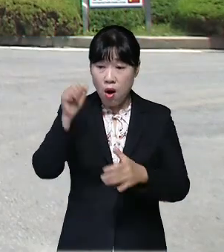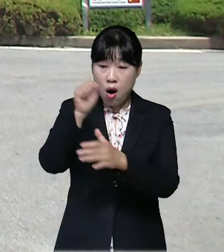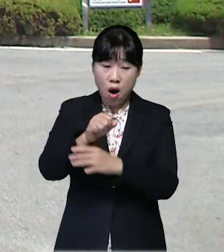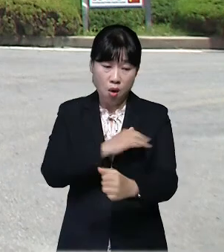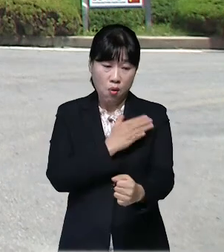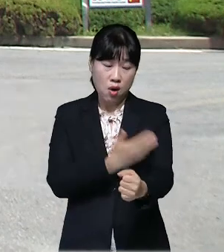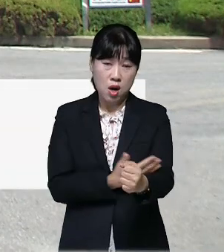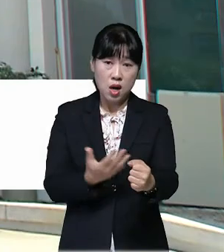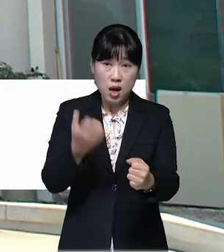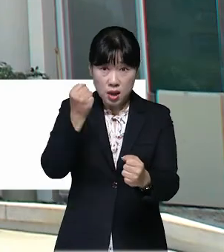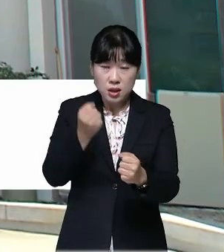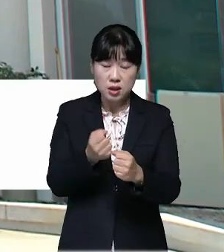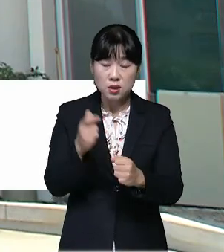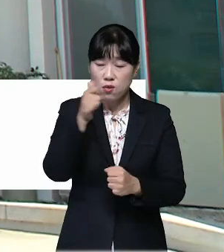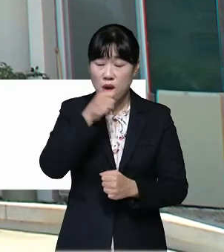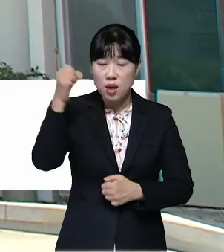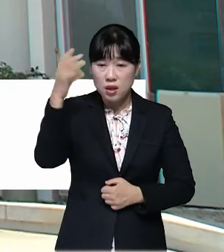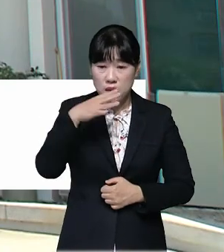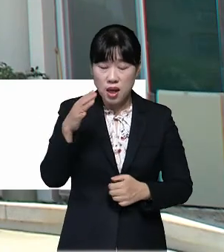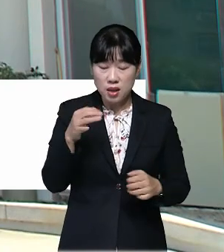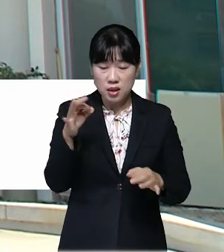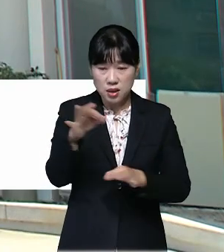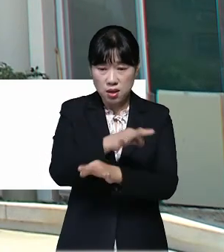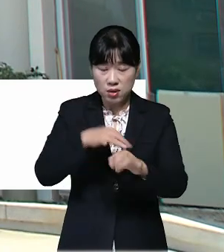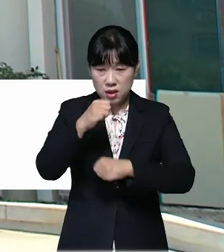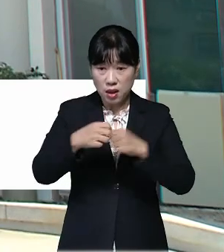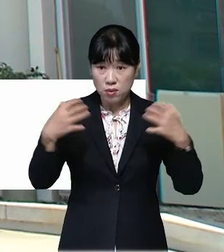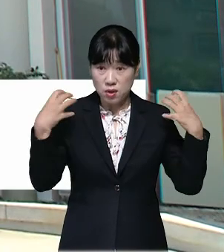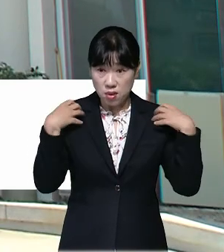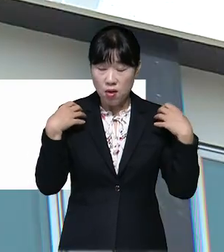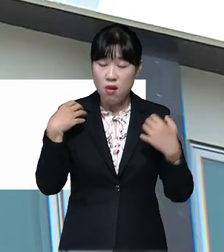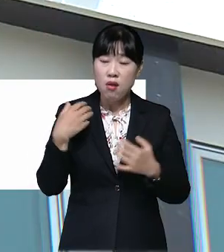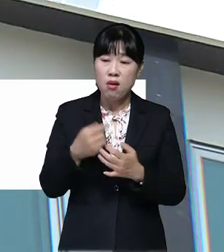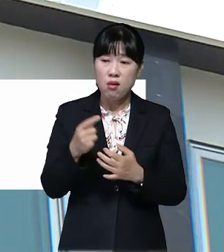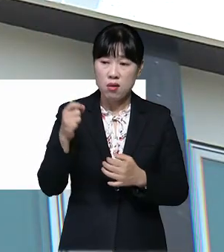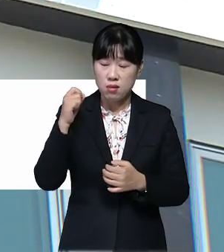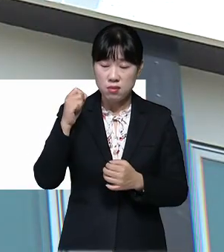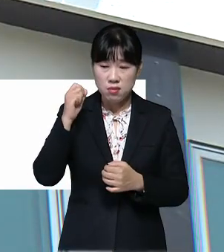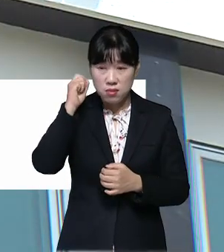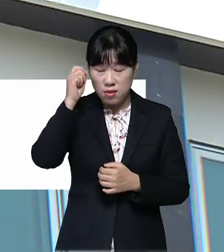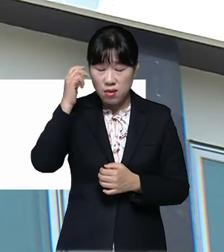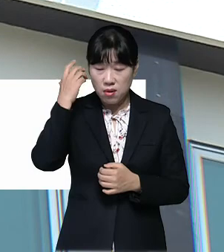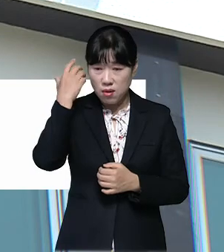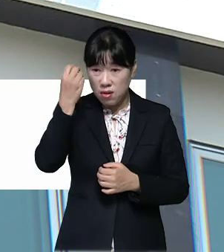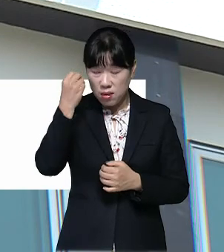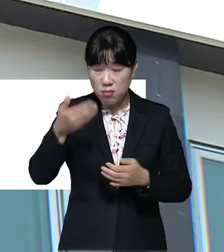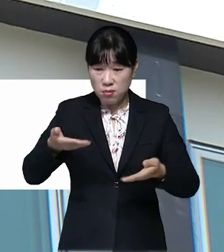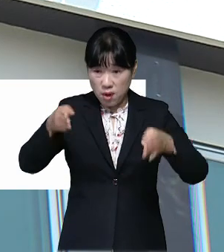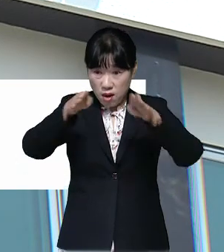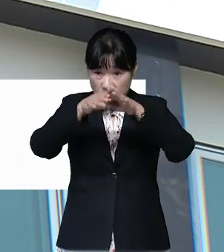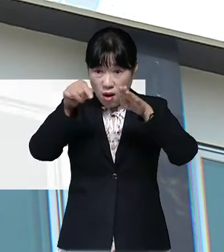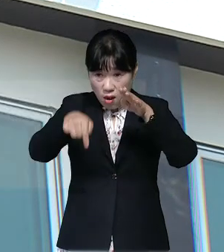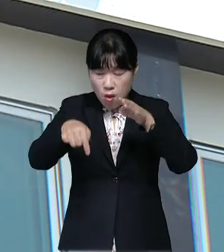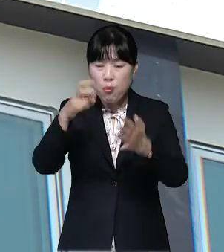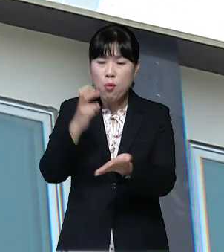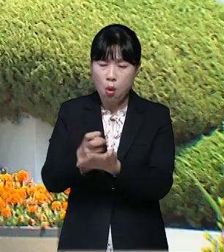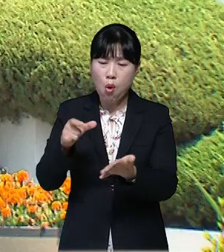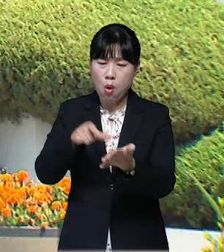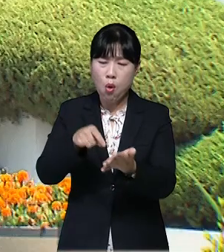가진 광양만권 경제자유구역청은 레지던스도 숙박업의 한 형태라며 그 자체를 막을 법적 근거가 없다는